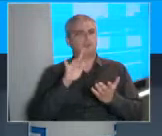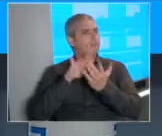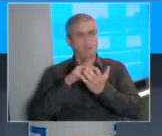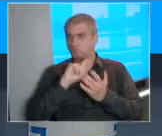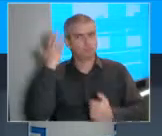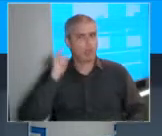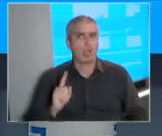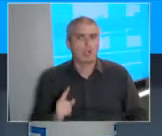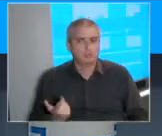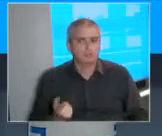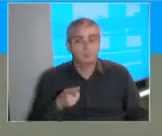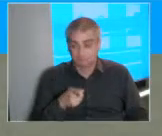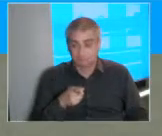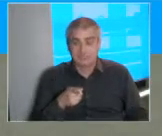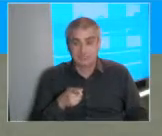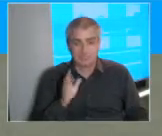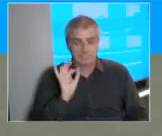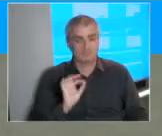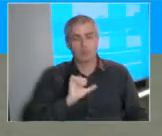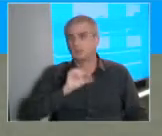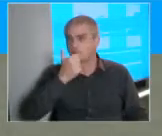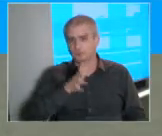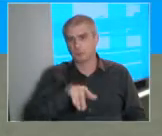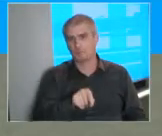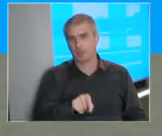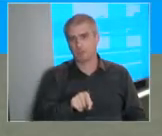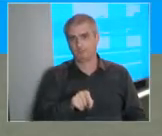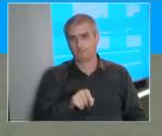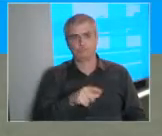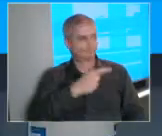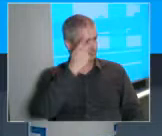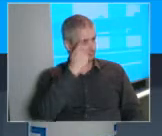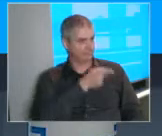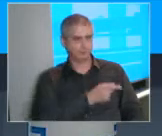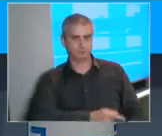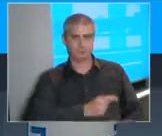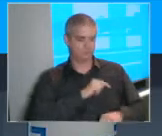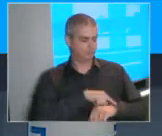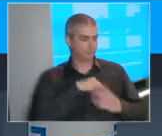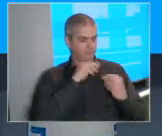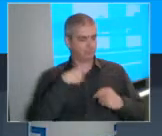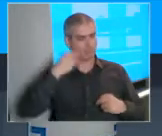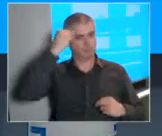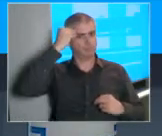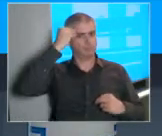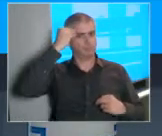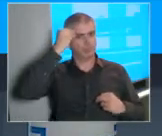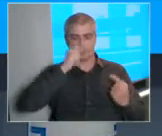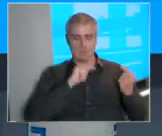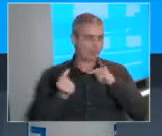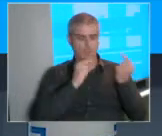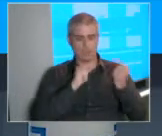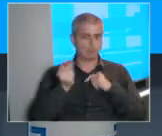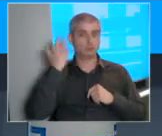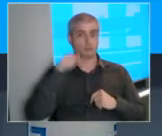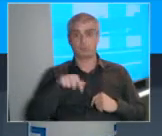שהם לא היו בו קודם, וזה יפגע בראש ובראשונה בילדים. כלומר, אתה יודע, תוך כדי שאתה מדבר, אני נזכר בקרבות העולם